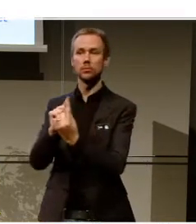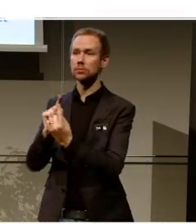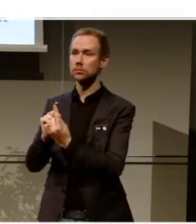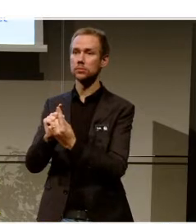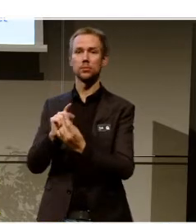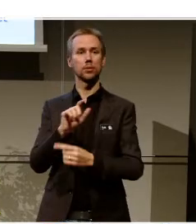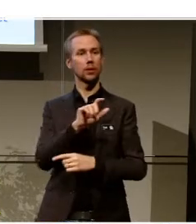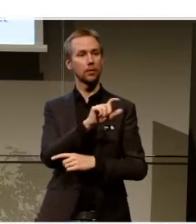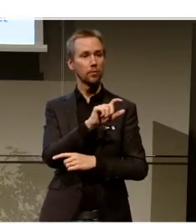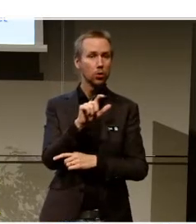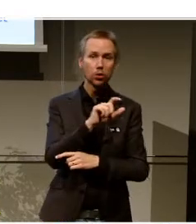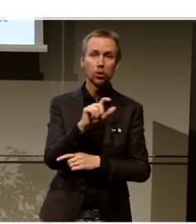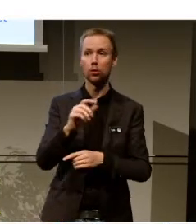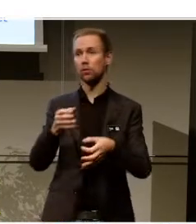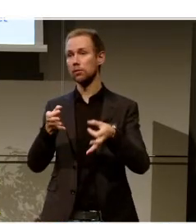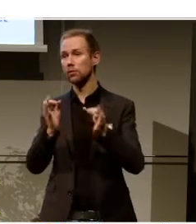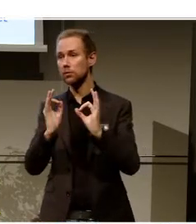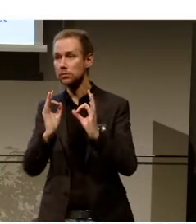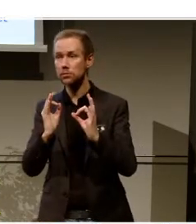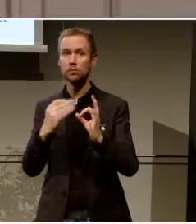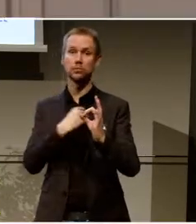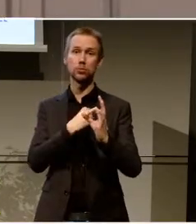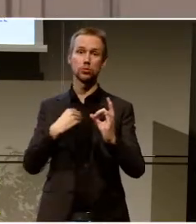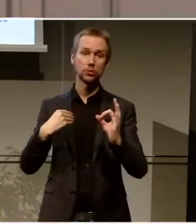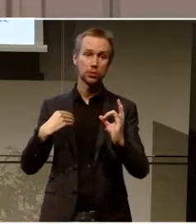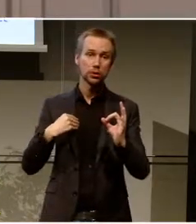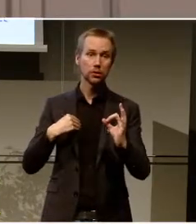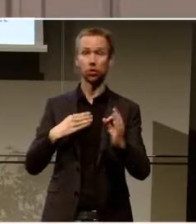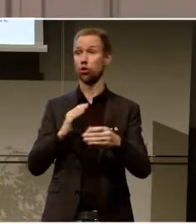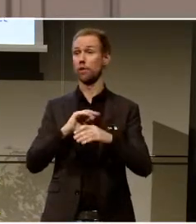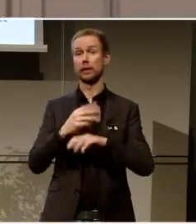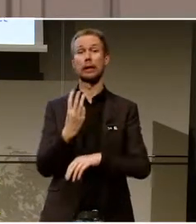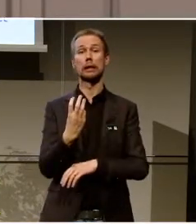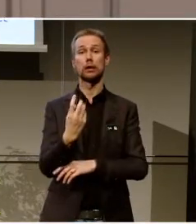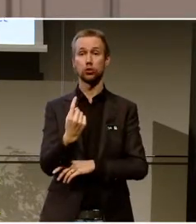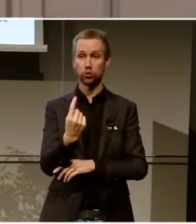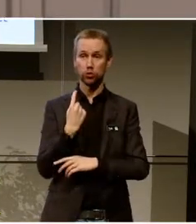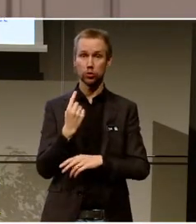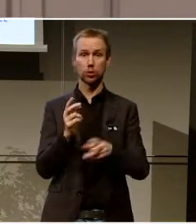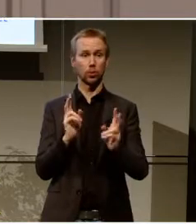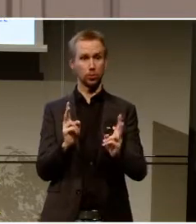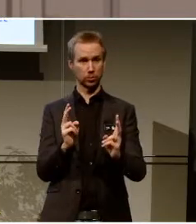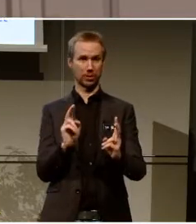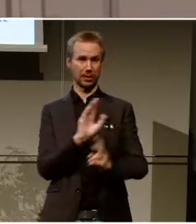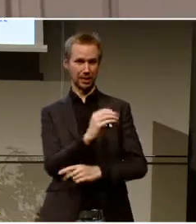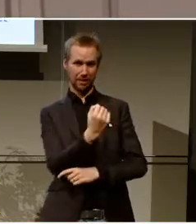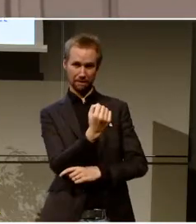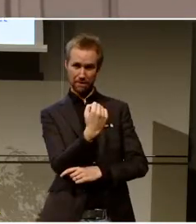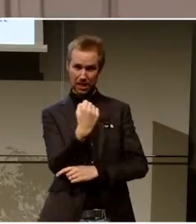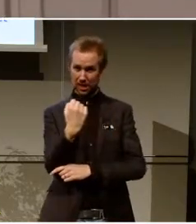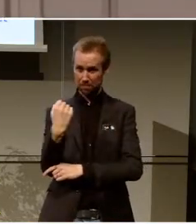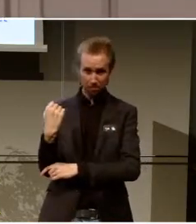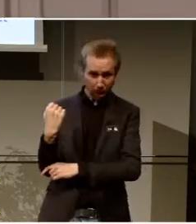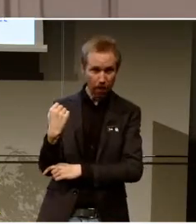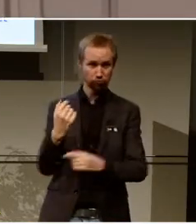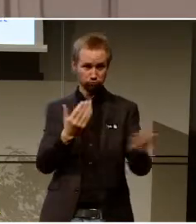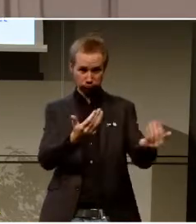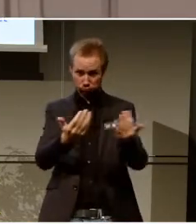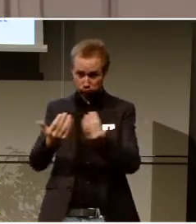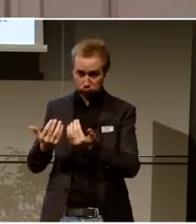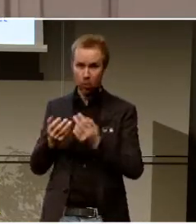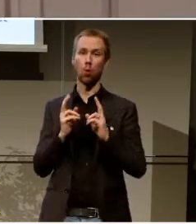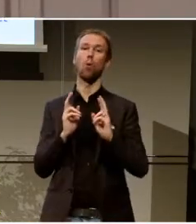aktörer i arbetet. Och det är deras input tillsammans med det som vi har läst oss till som ligger till grund för den analys som vi